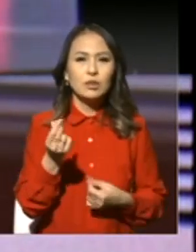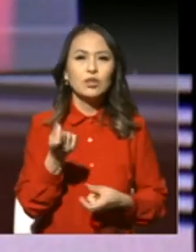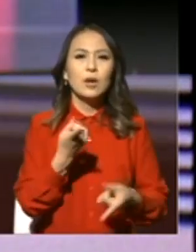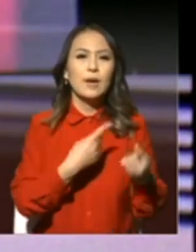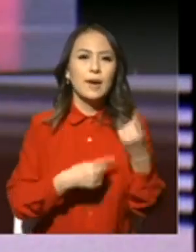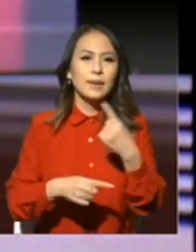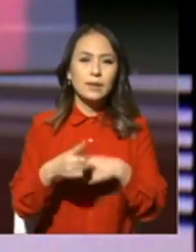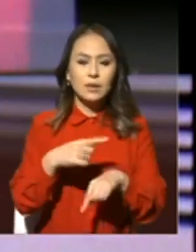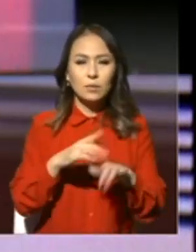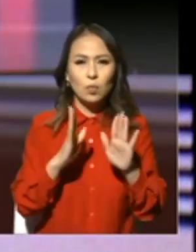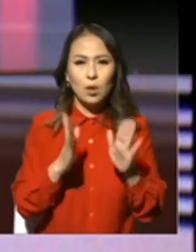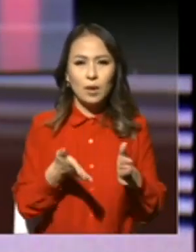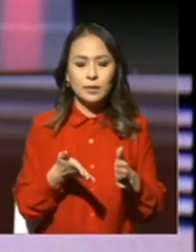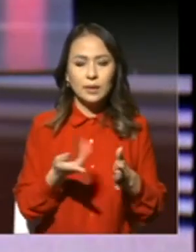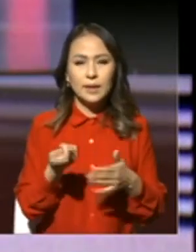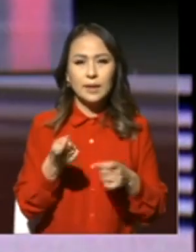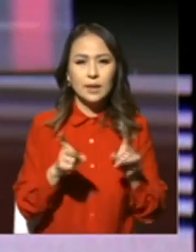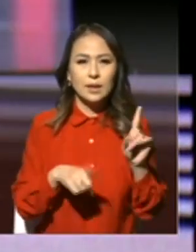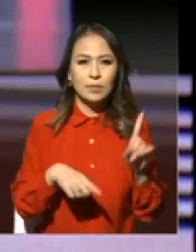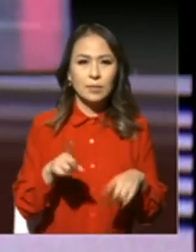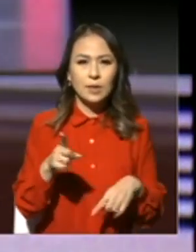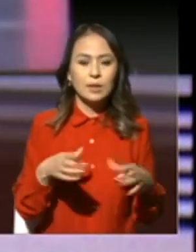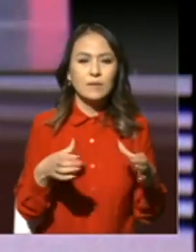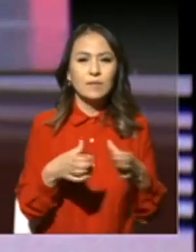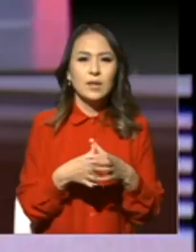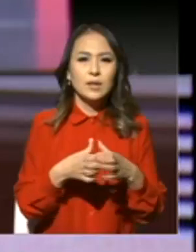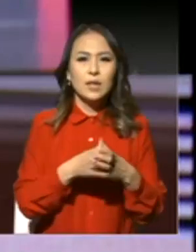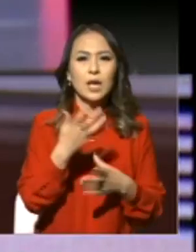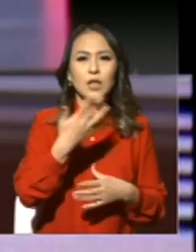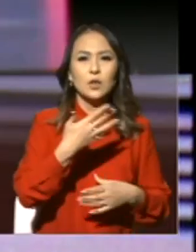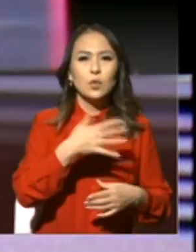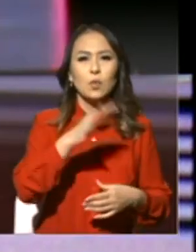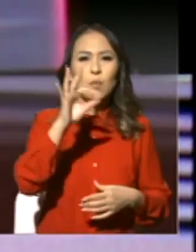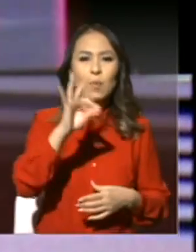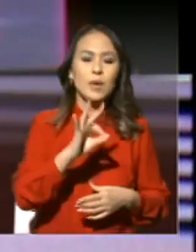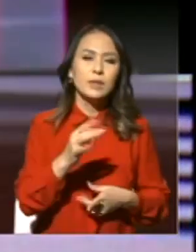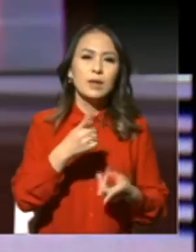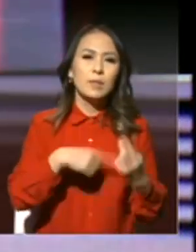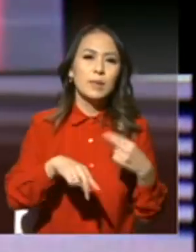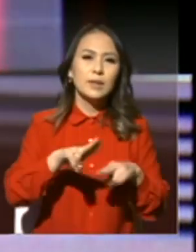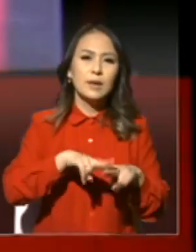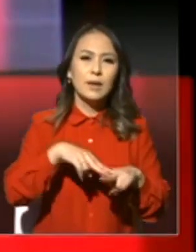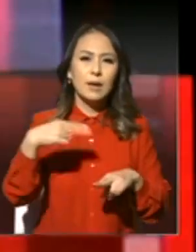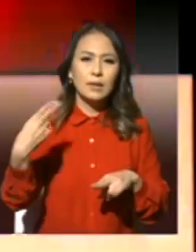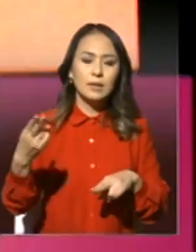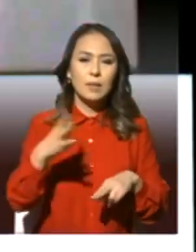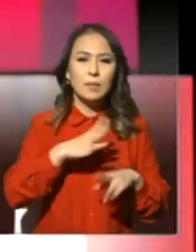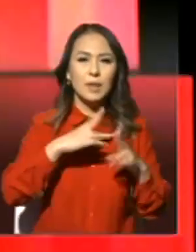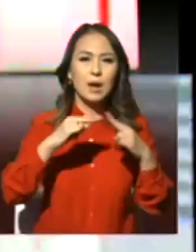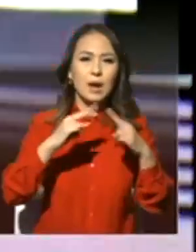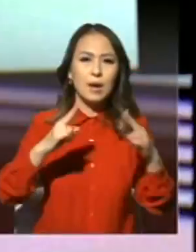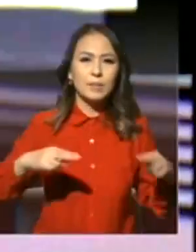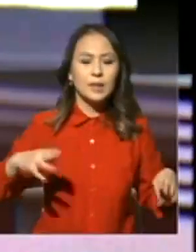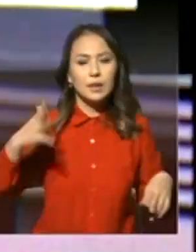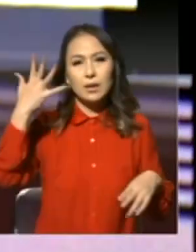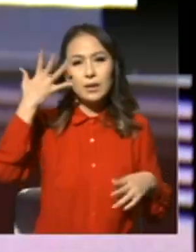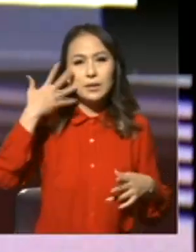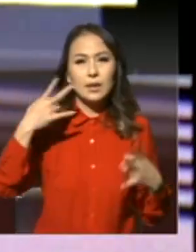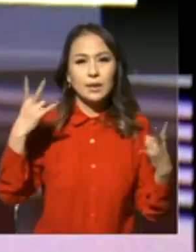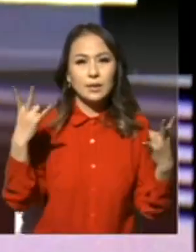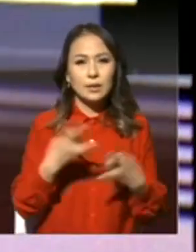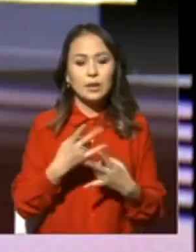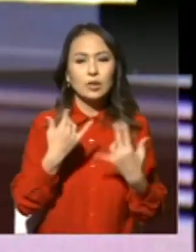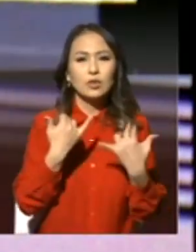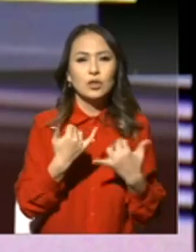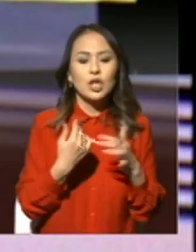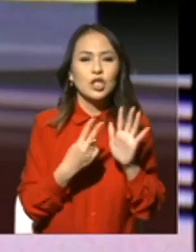үкімет. Кейбір объектілер ашылған күні 50%-ға дейін қайтарады. Бізге мынадай объектілер керек болатын кезде, қазір мен